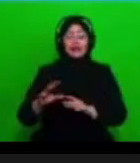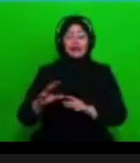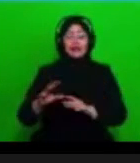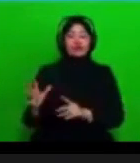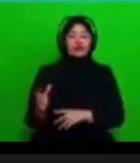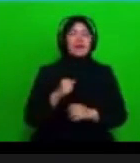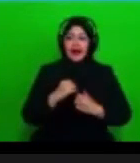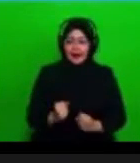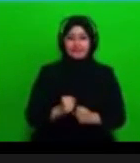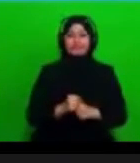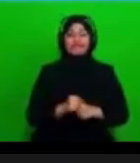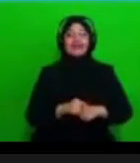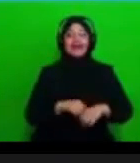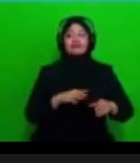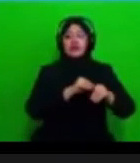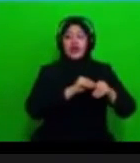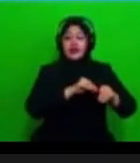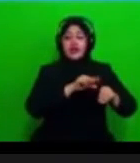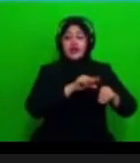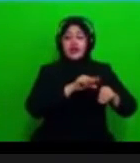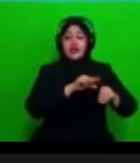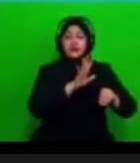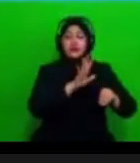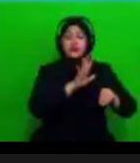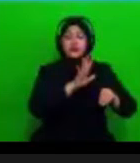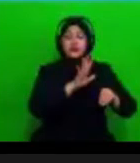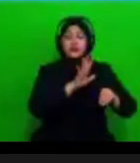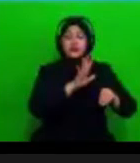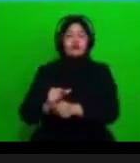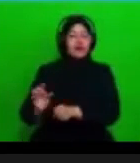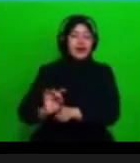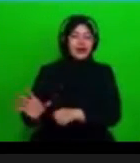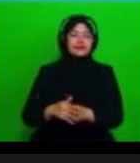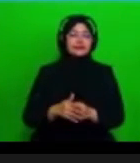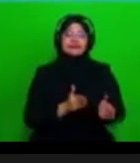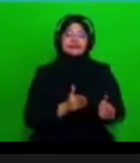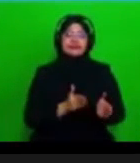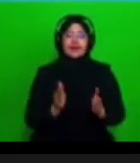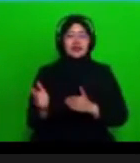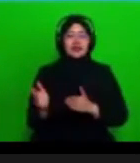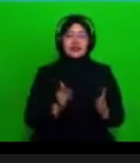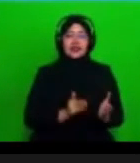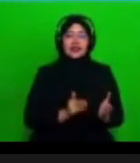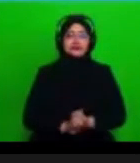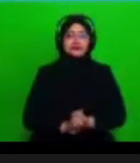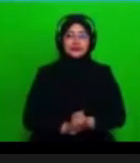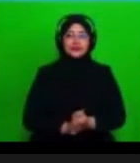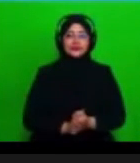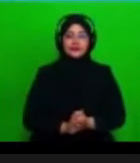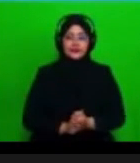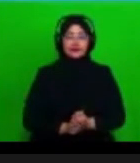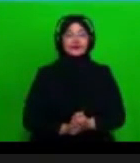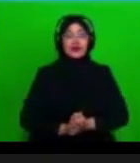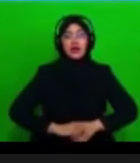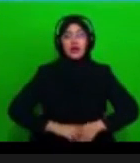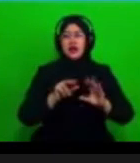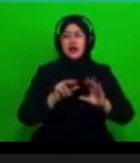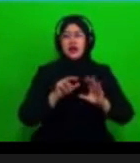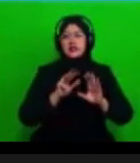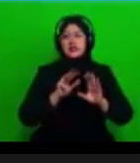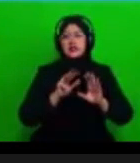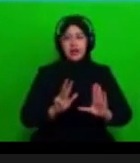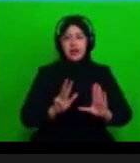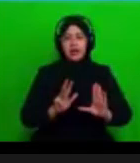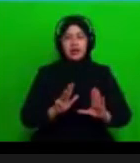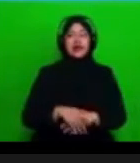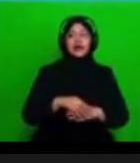menjadi pengimbas pelatih SMK Pusat Keunggulan SMK lain. Slide yang berikutnya, episode 8, sudah. Kemudian yang 9 yaitu